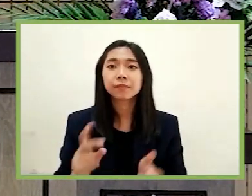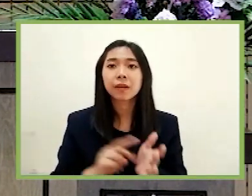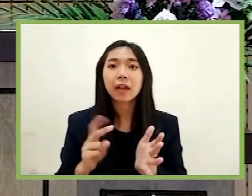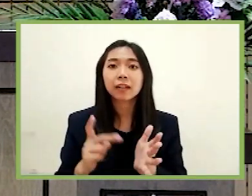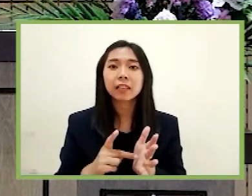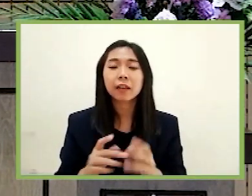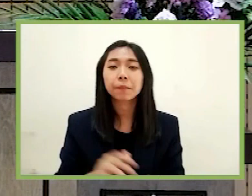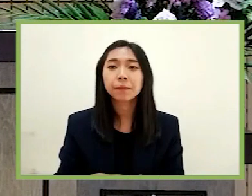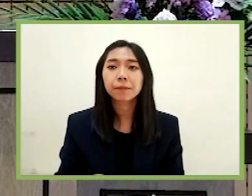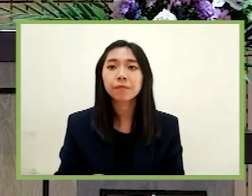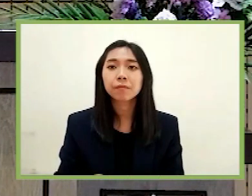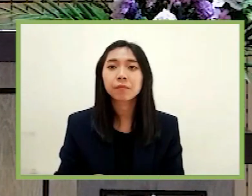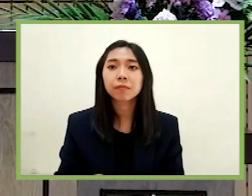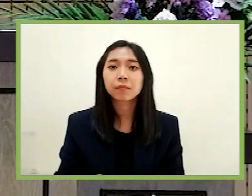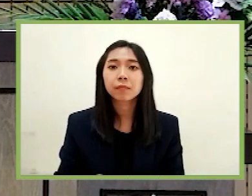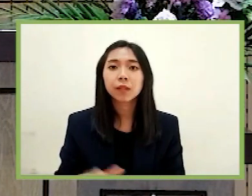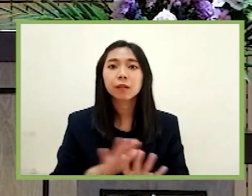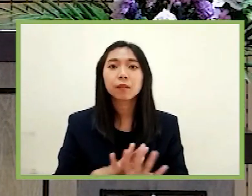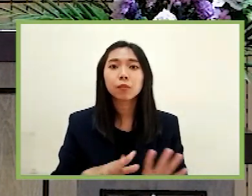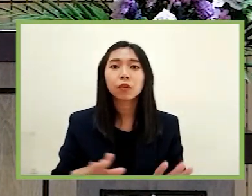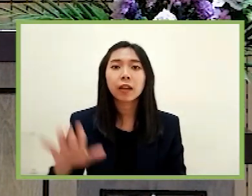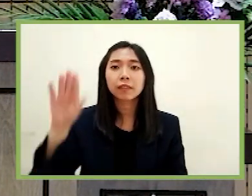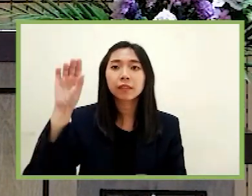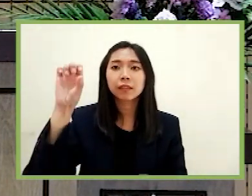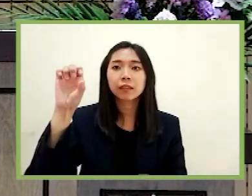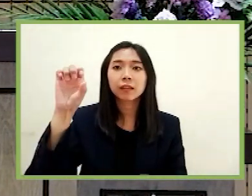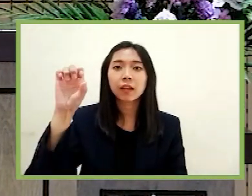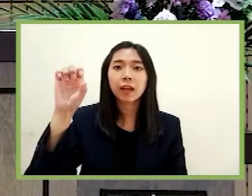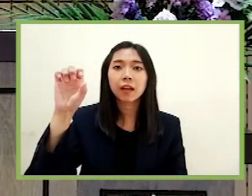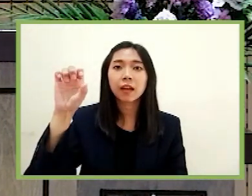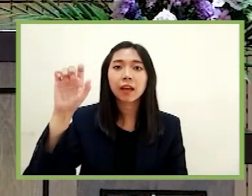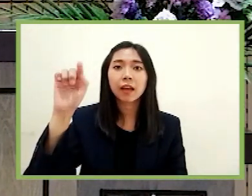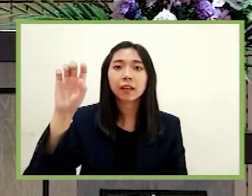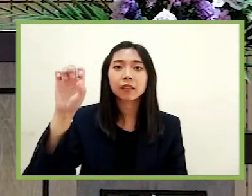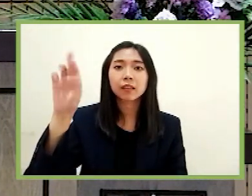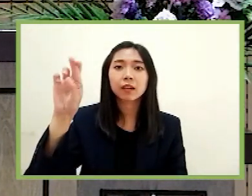bukan eksternal tetapi Everlasting